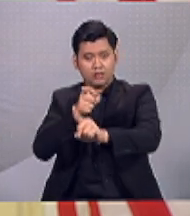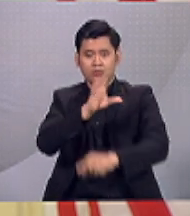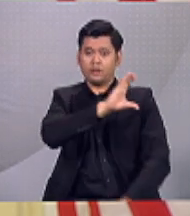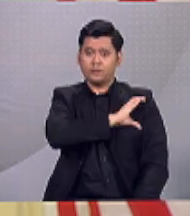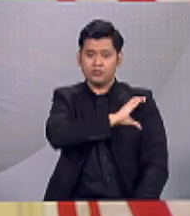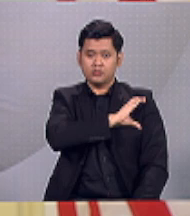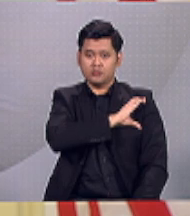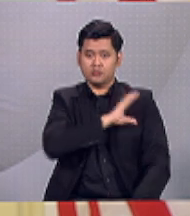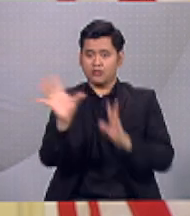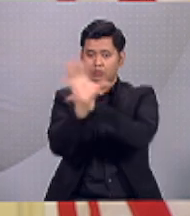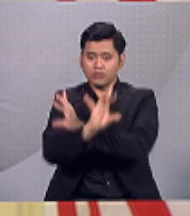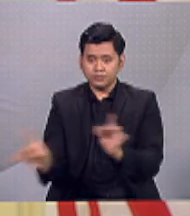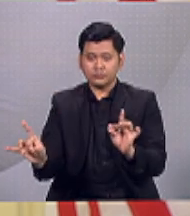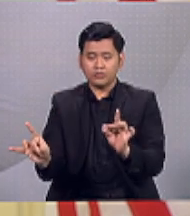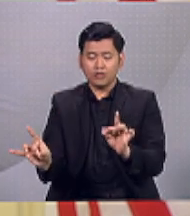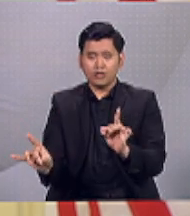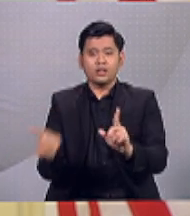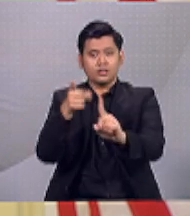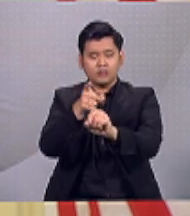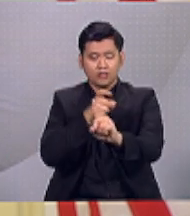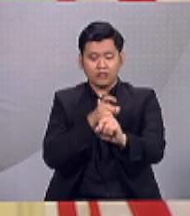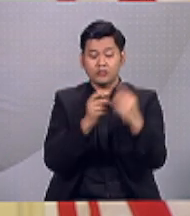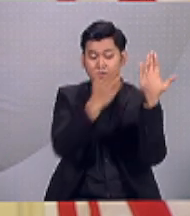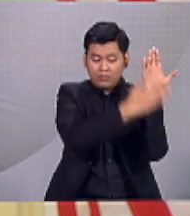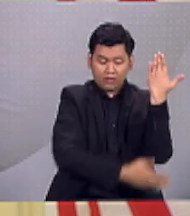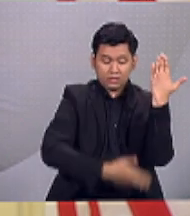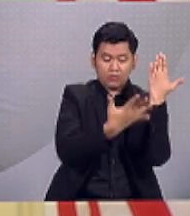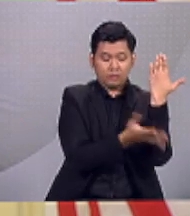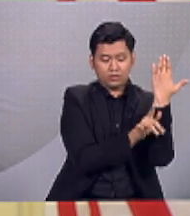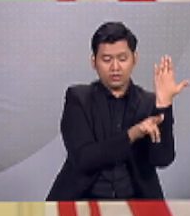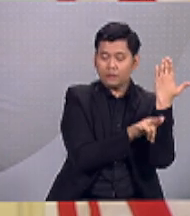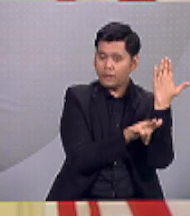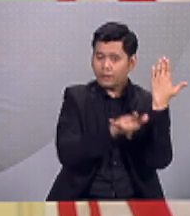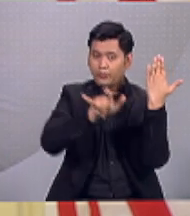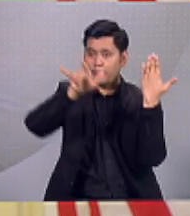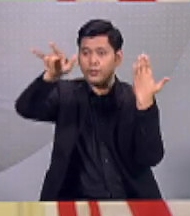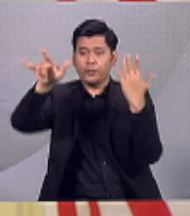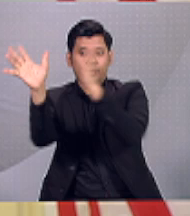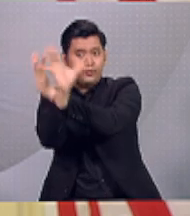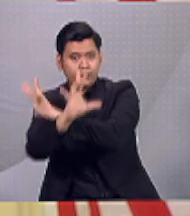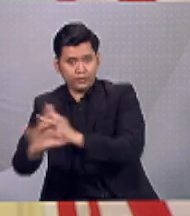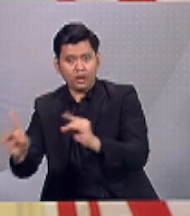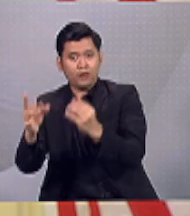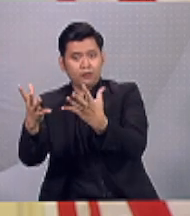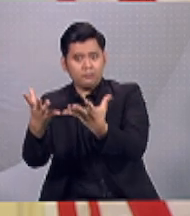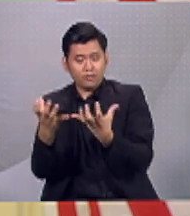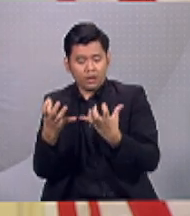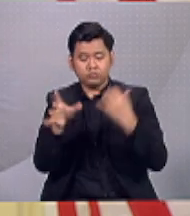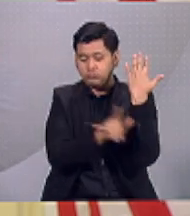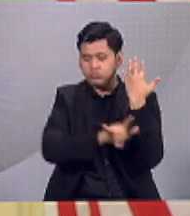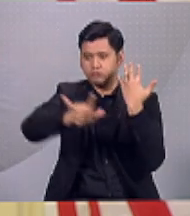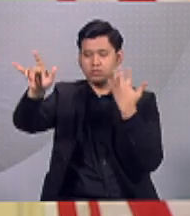kebenaran polis juga. Jadi kalau daripada Semenanjung sampai ke lapangan terbang di Kuching, nak cross daerah pun, pun